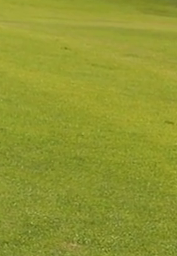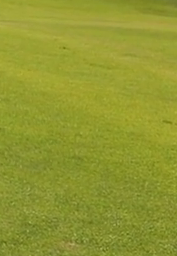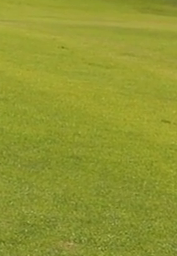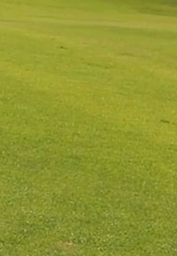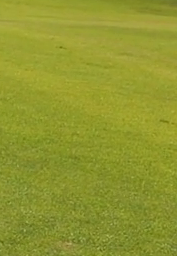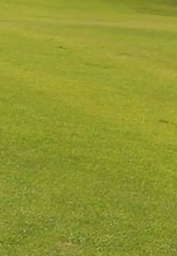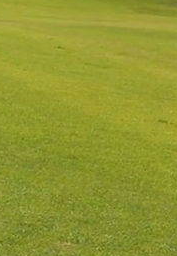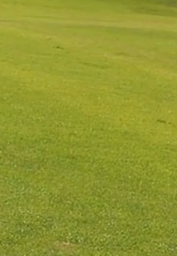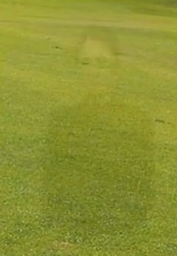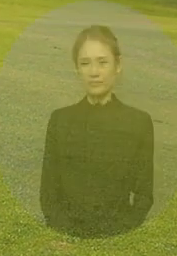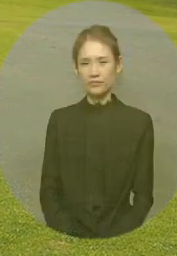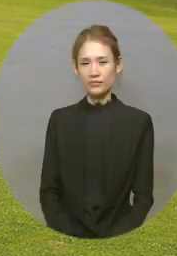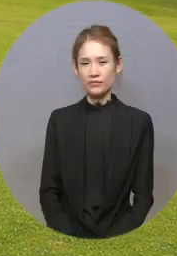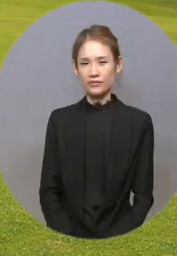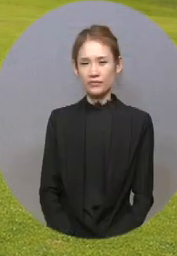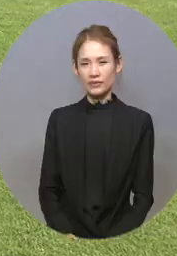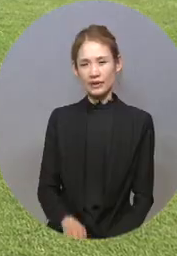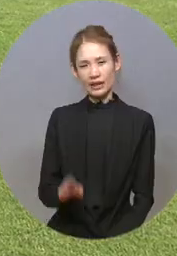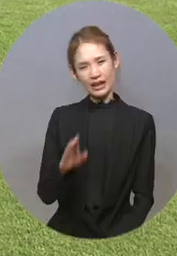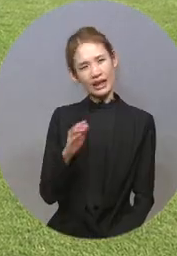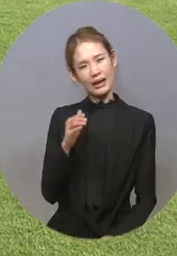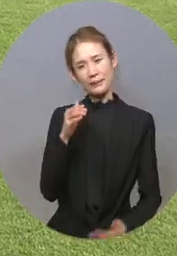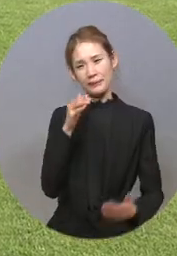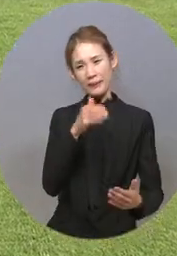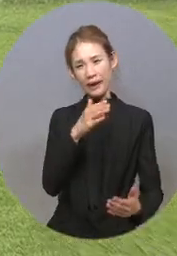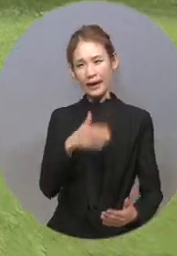아. 안 간다. 오른쪽이야.